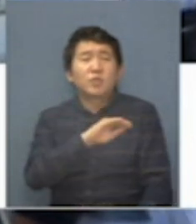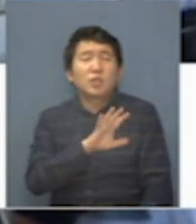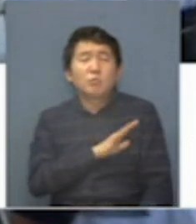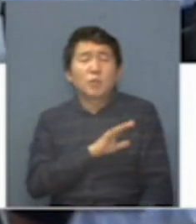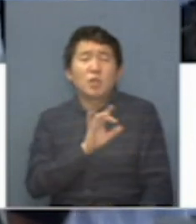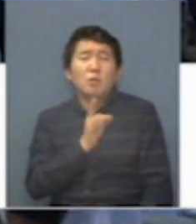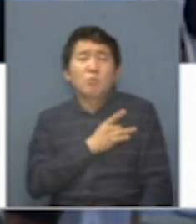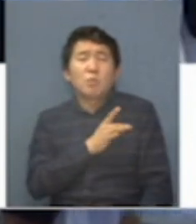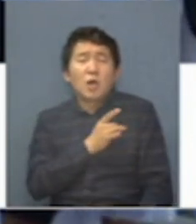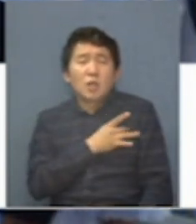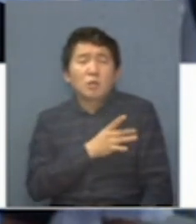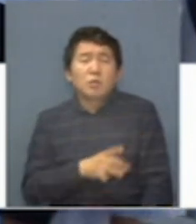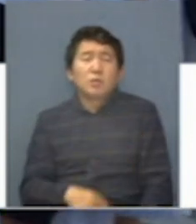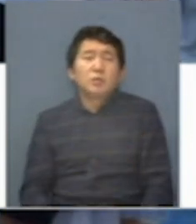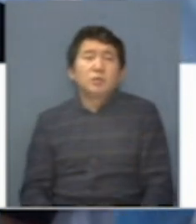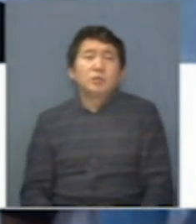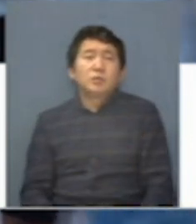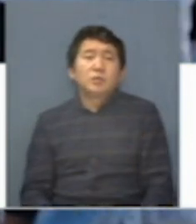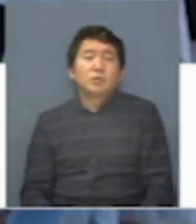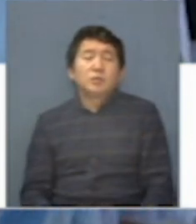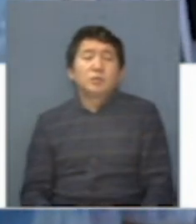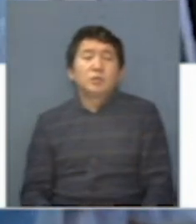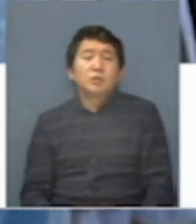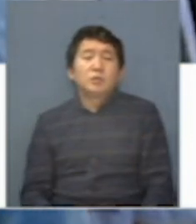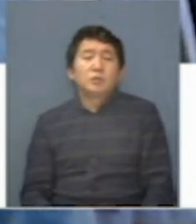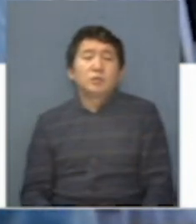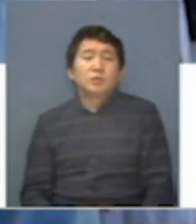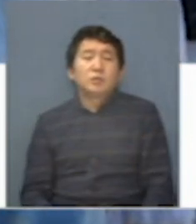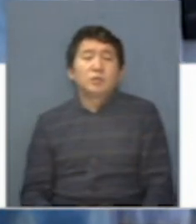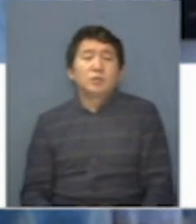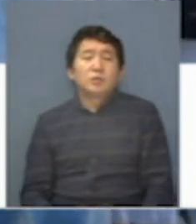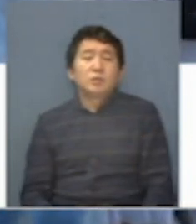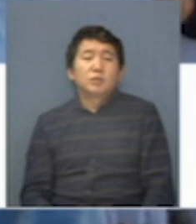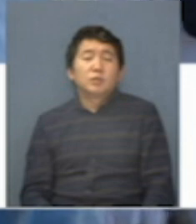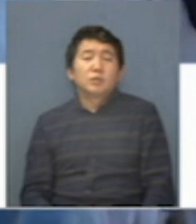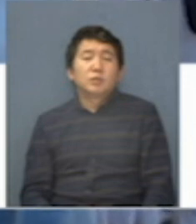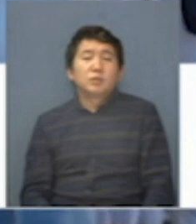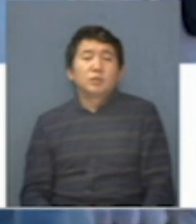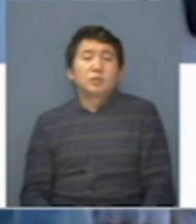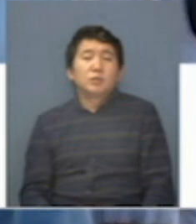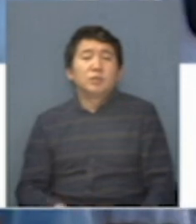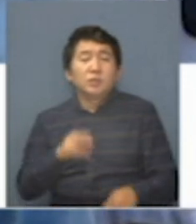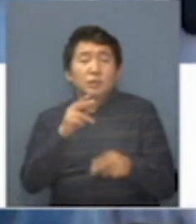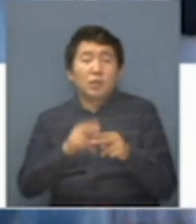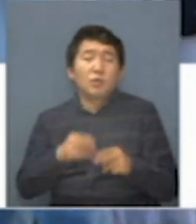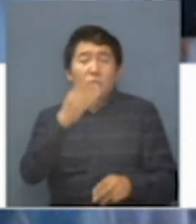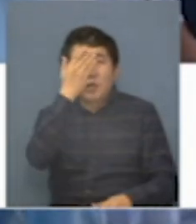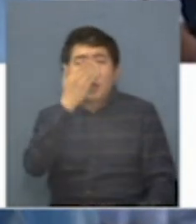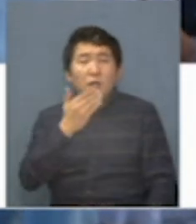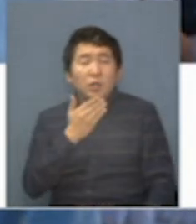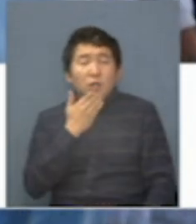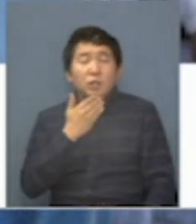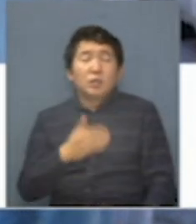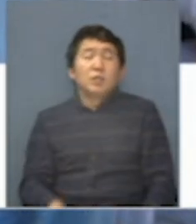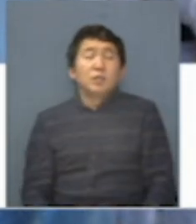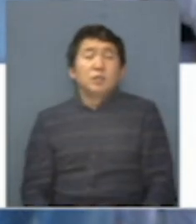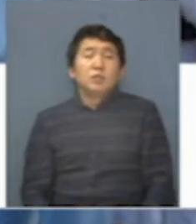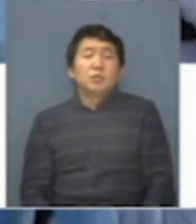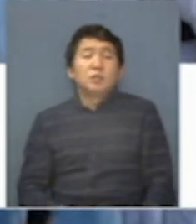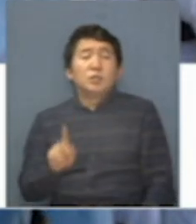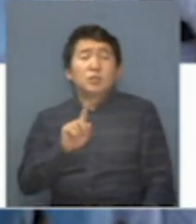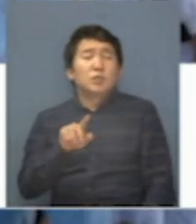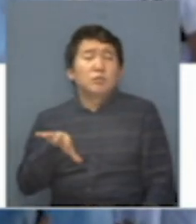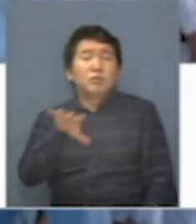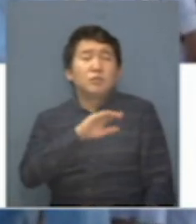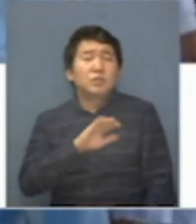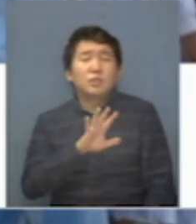того, чтобы на позитиве, в белых, позитивных тонах закончить лето, подвести такой итог летнему сезону, чтобы все были в